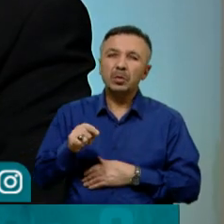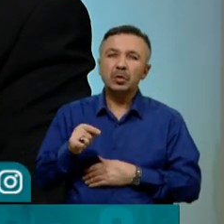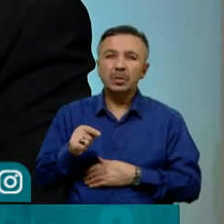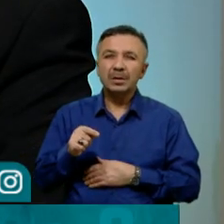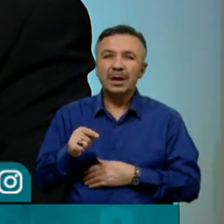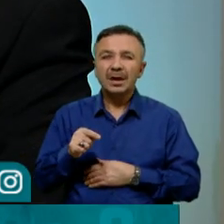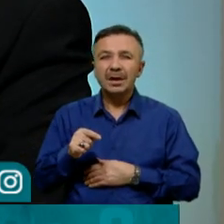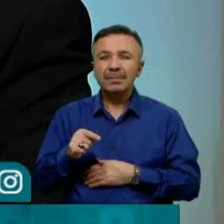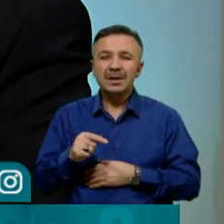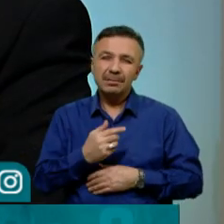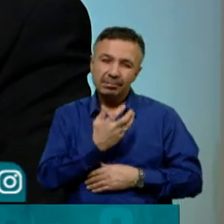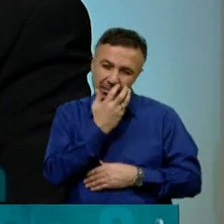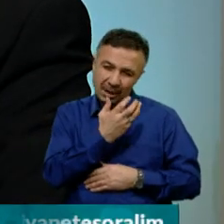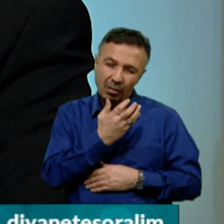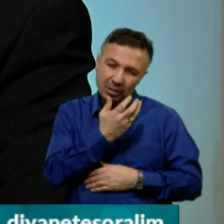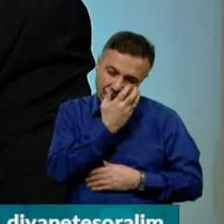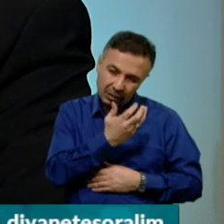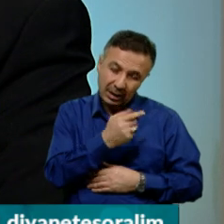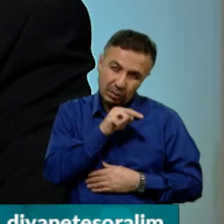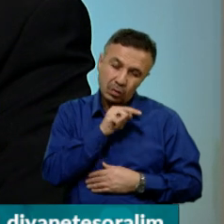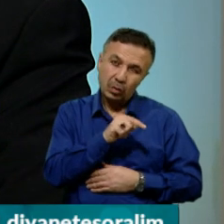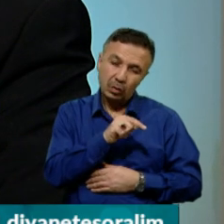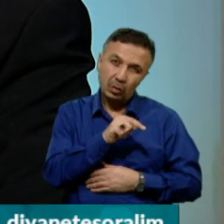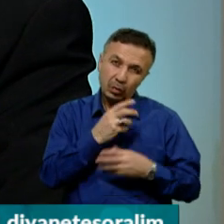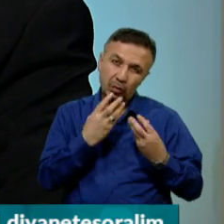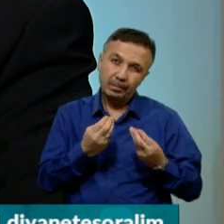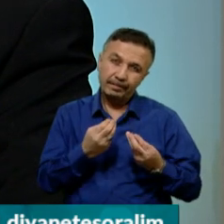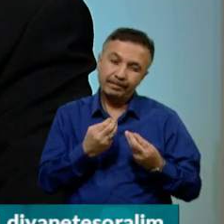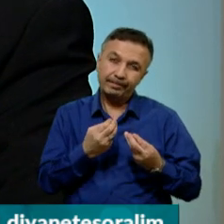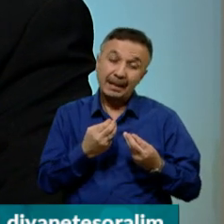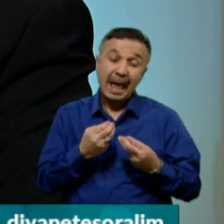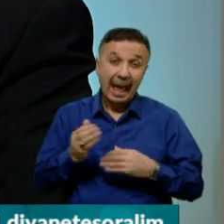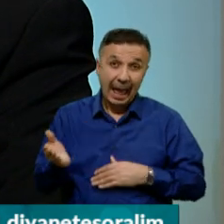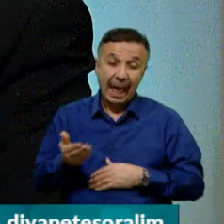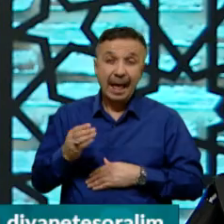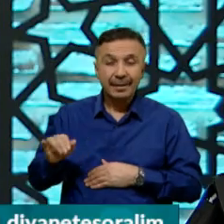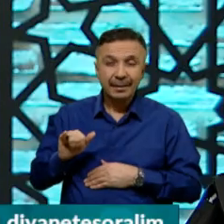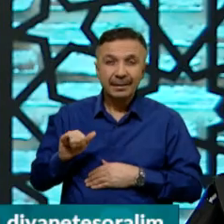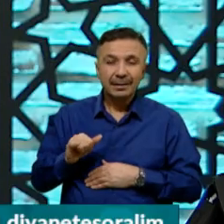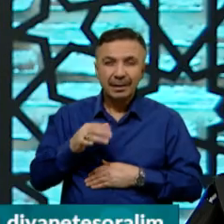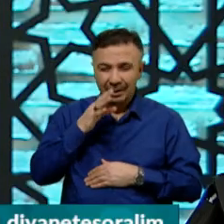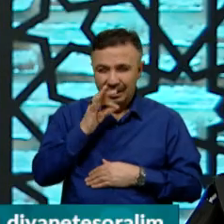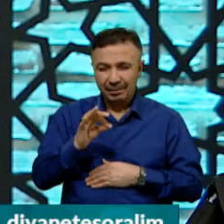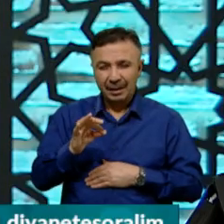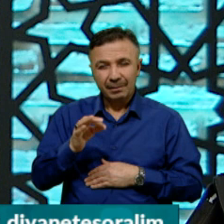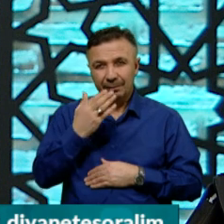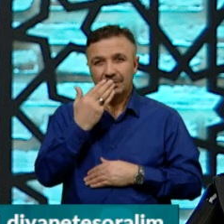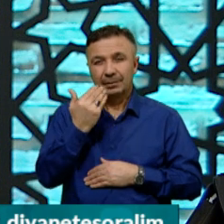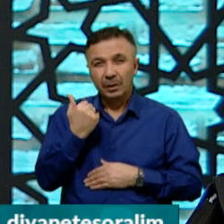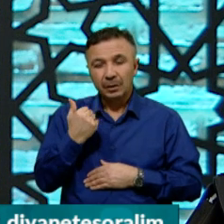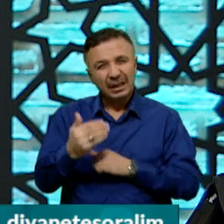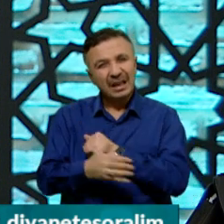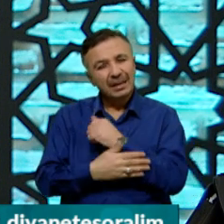bizim tavsiyemiz suyunda olur bu eğer yanında o kimse yoksa zaten